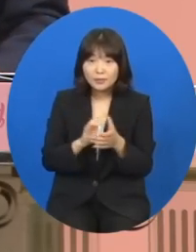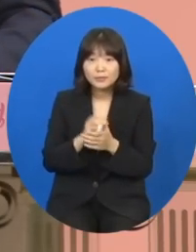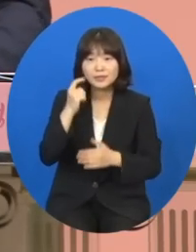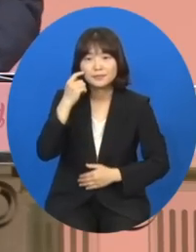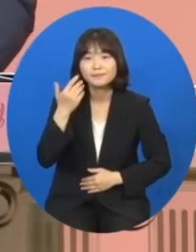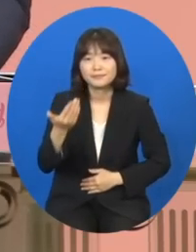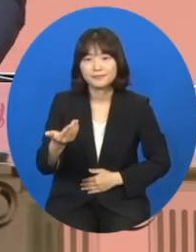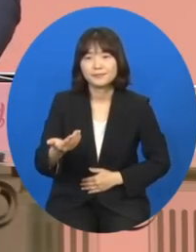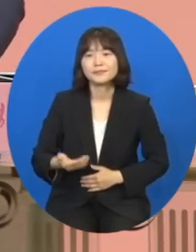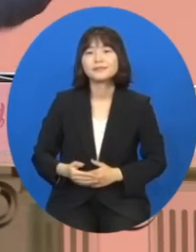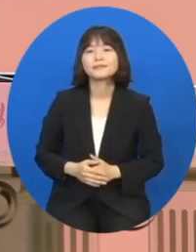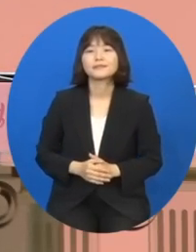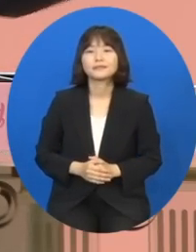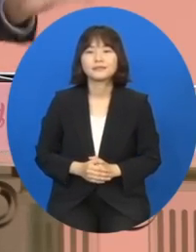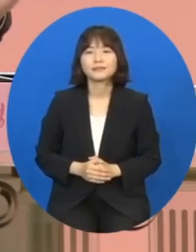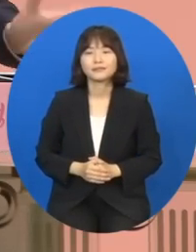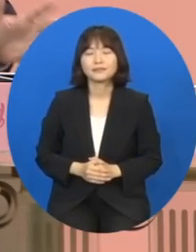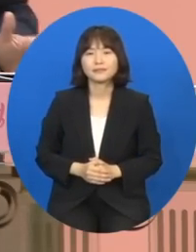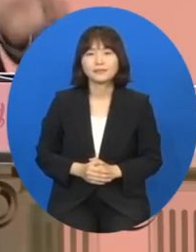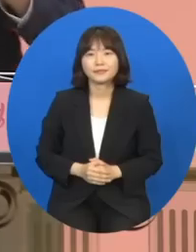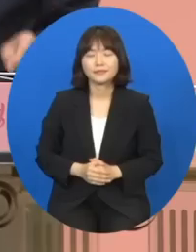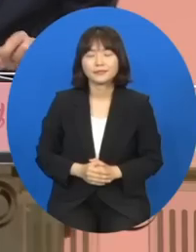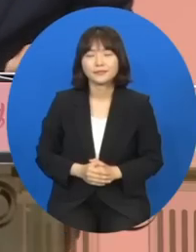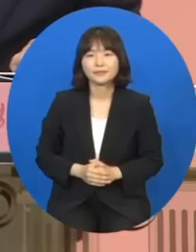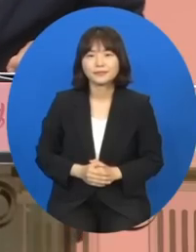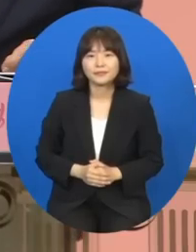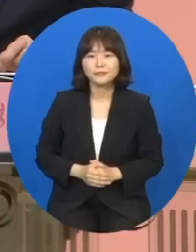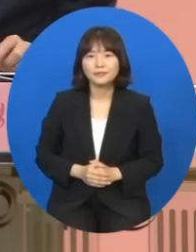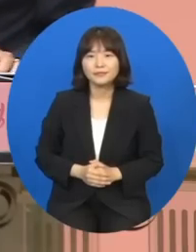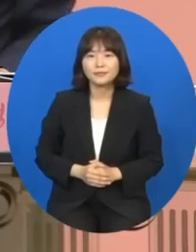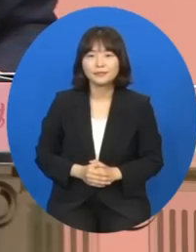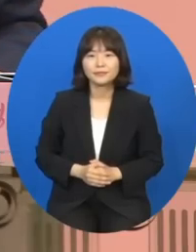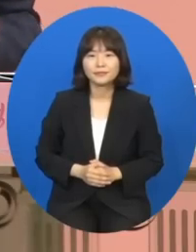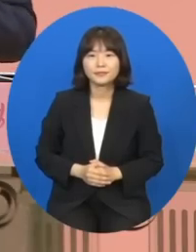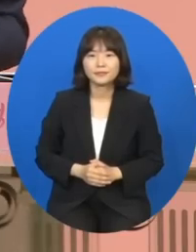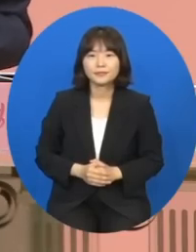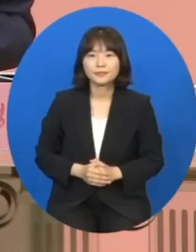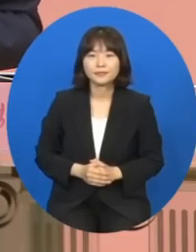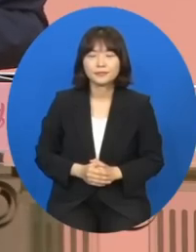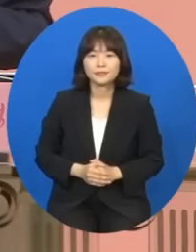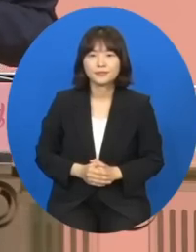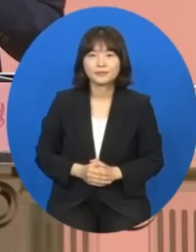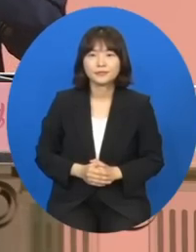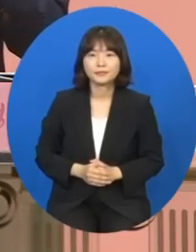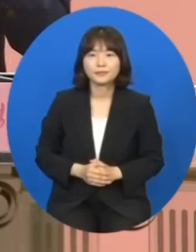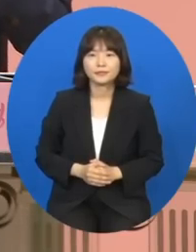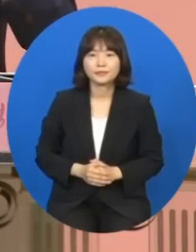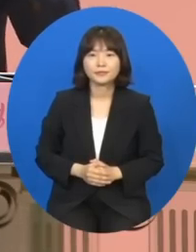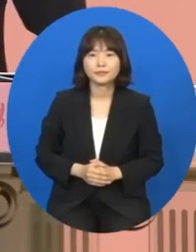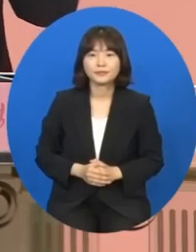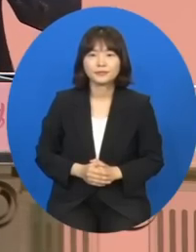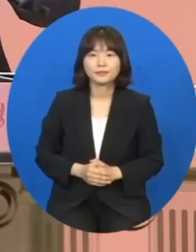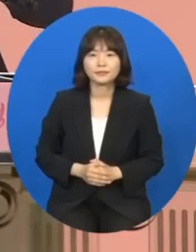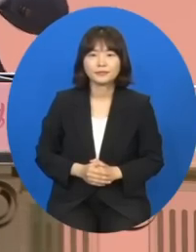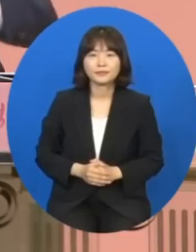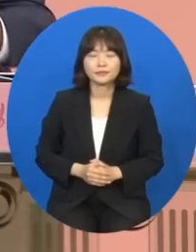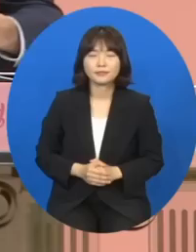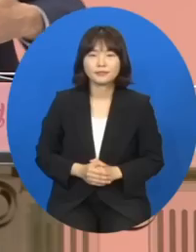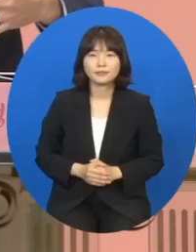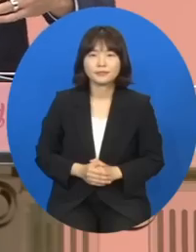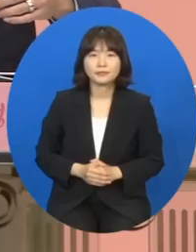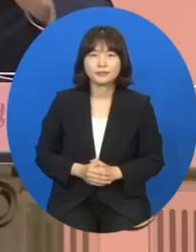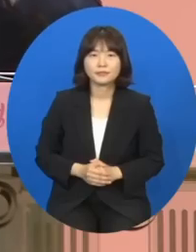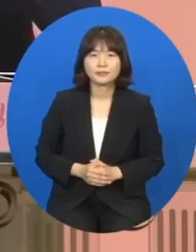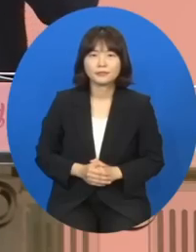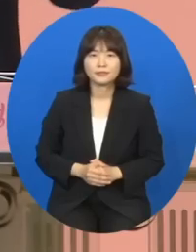이십니까 어이 sos 보 나로 내 피카사 waves